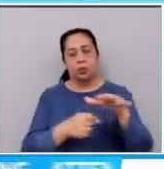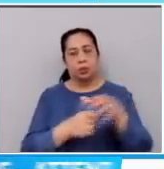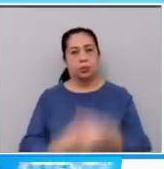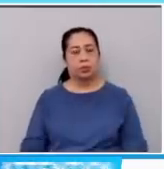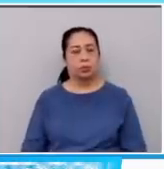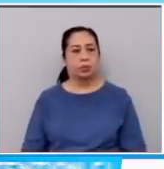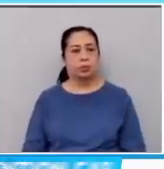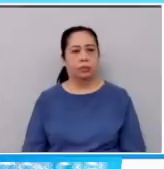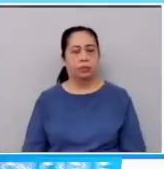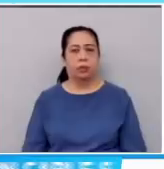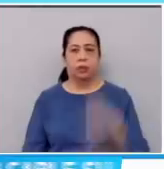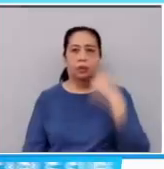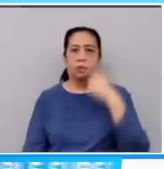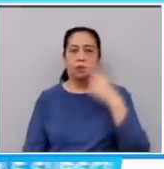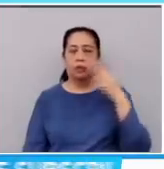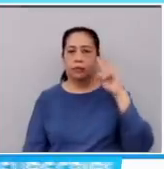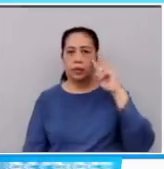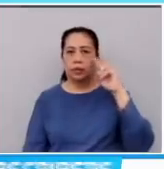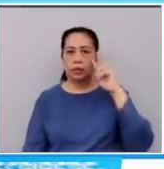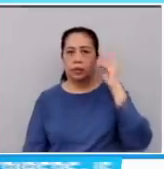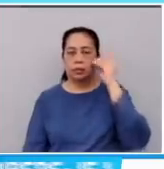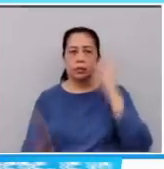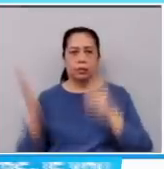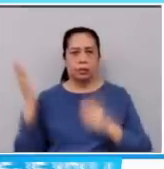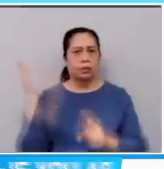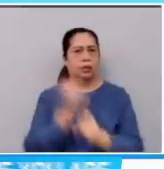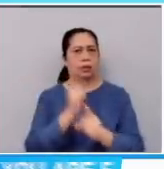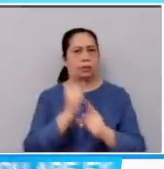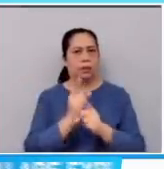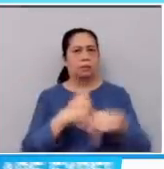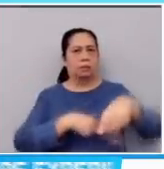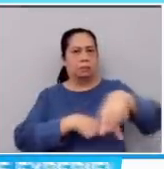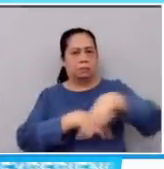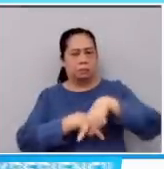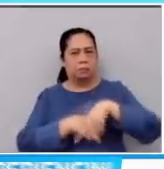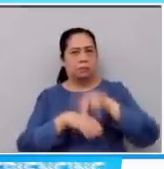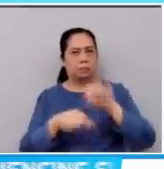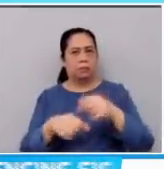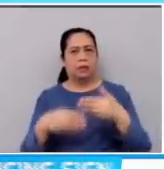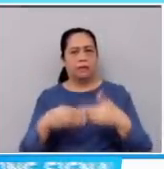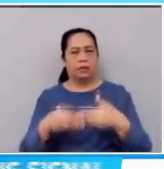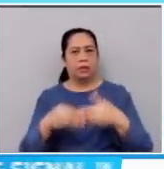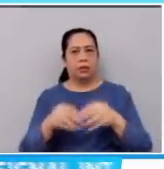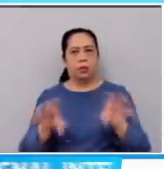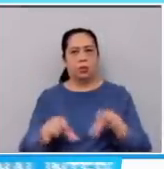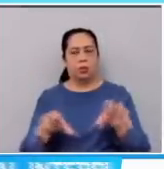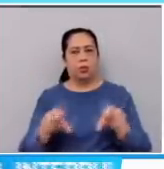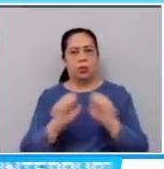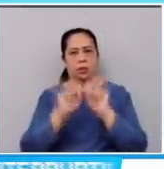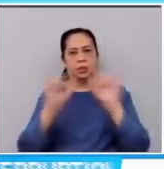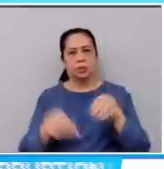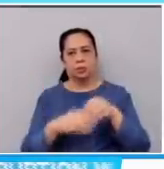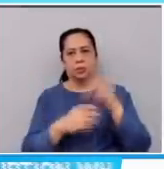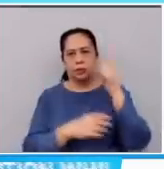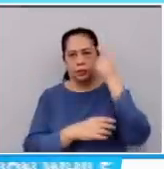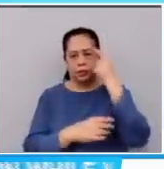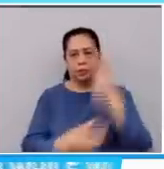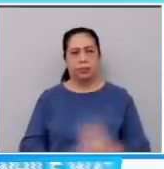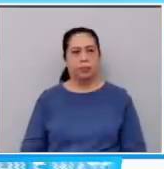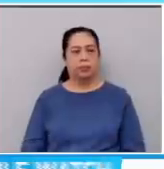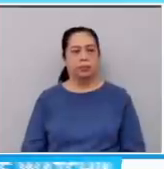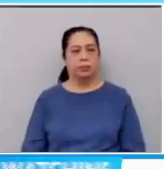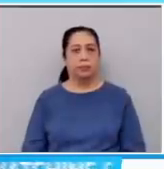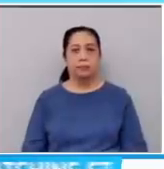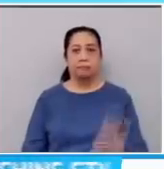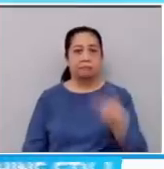Para naman kay Virgilio Dedeles, tama lang na gawing permanente ang flexible working arrangements sa gobyerno. Mga kapuso,